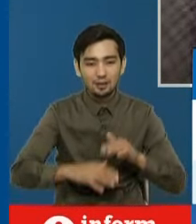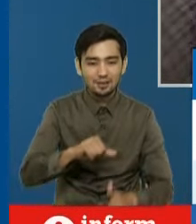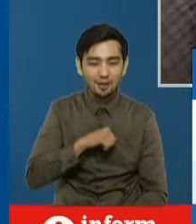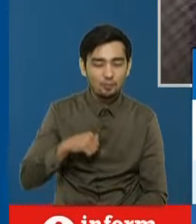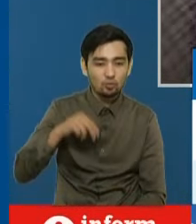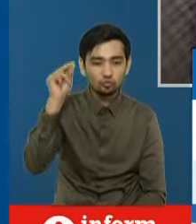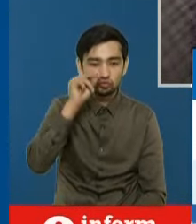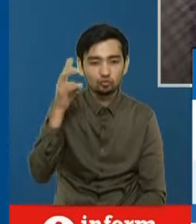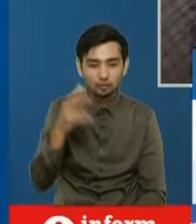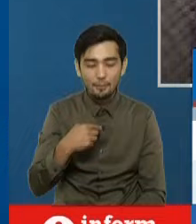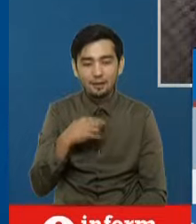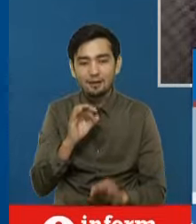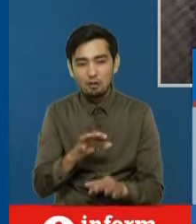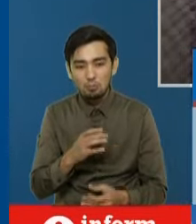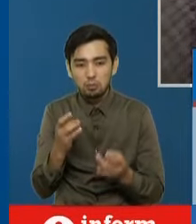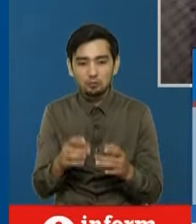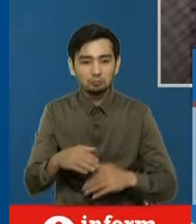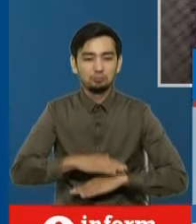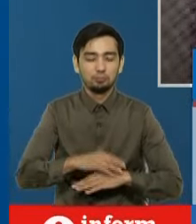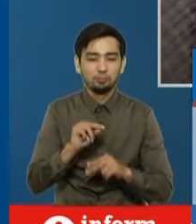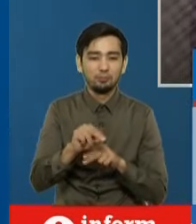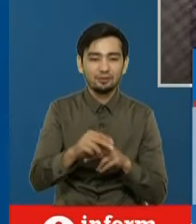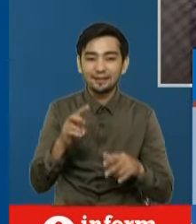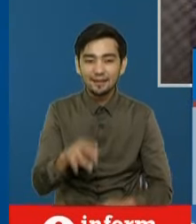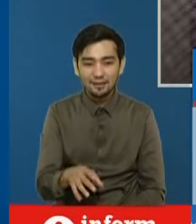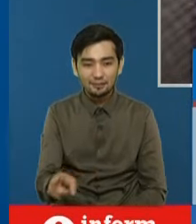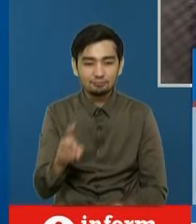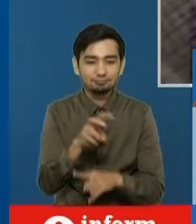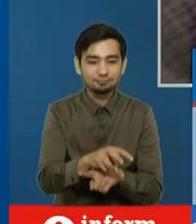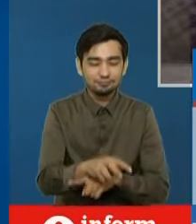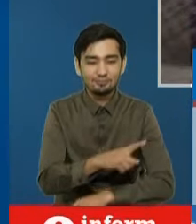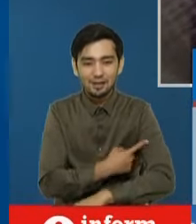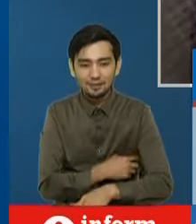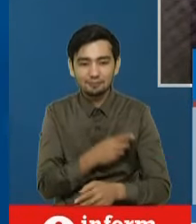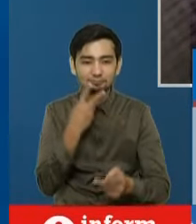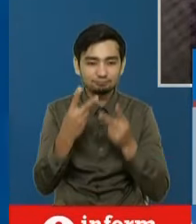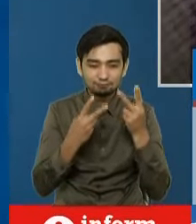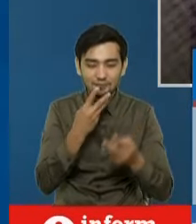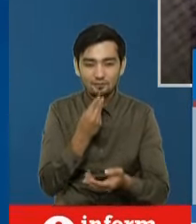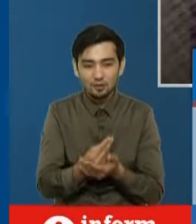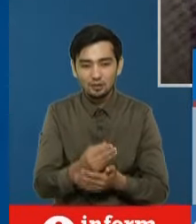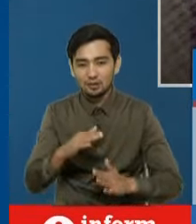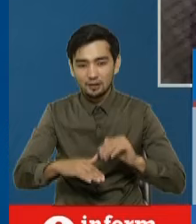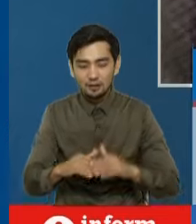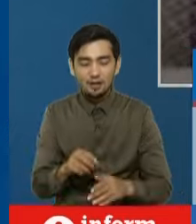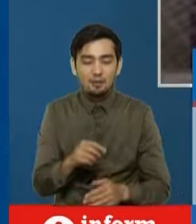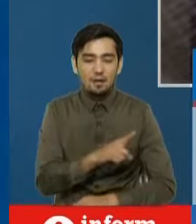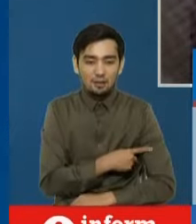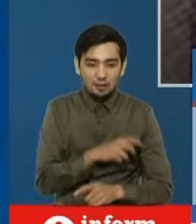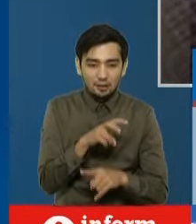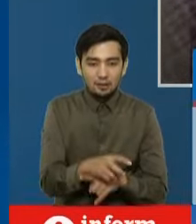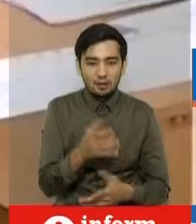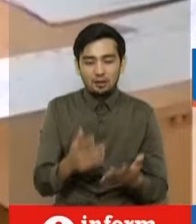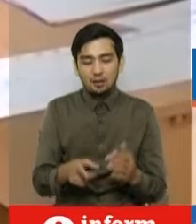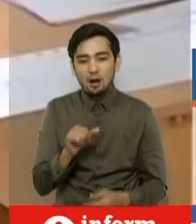этом. И нас не устраивает, когда большая толпа студентов, то есть ходит там, сказать, по больницам, да, или там сидит